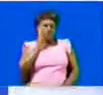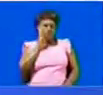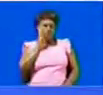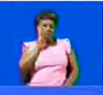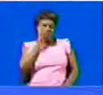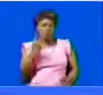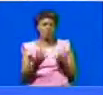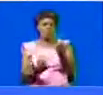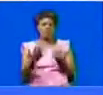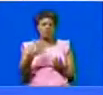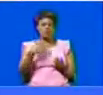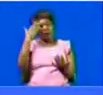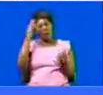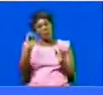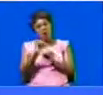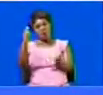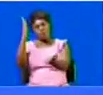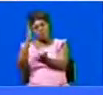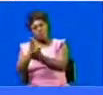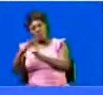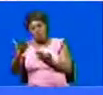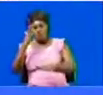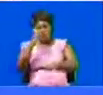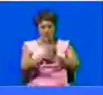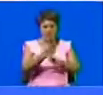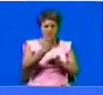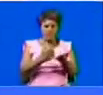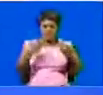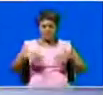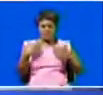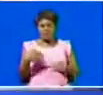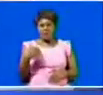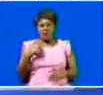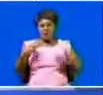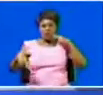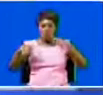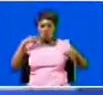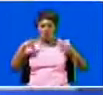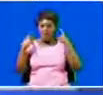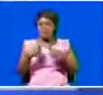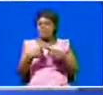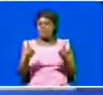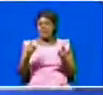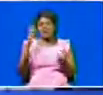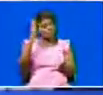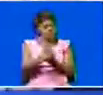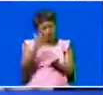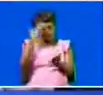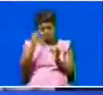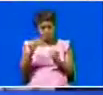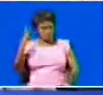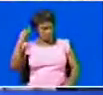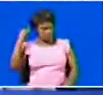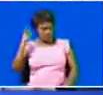moto ilikuwa pale, hatujui kama ni ukweli sababu kuna watu wanakuanga na hoteli huku. Lakini hatuna ukweli ya hiyo. Lakini